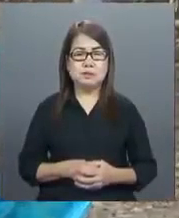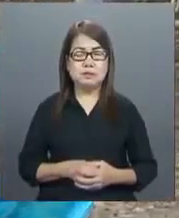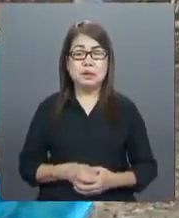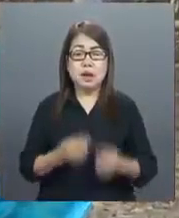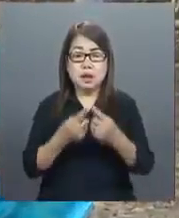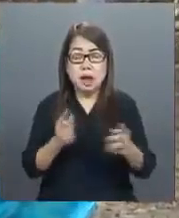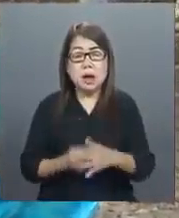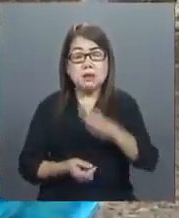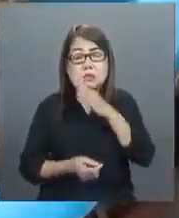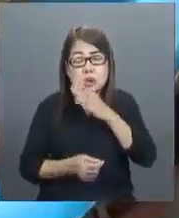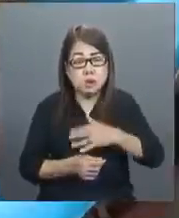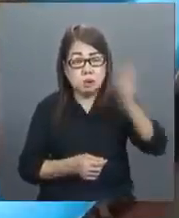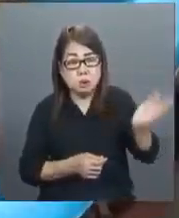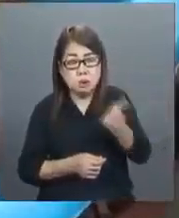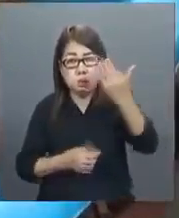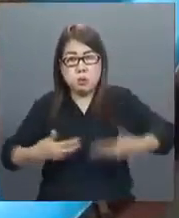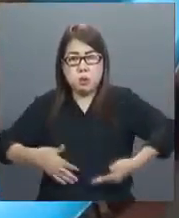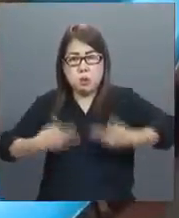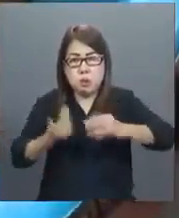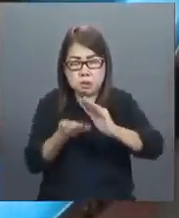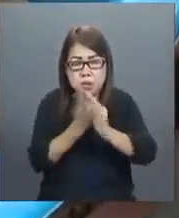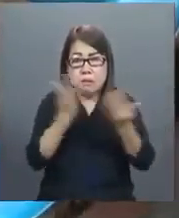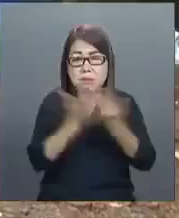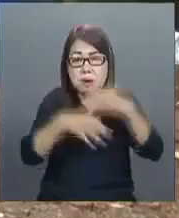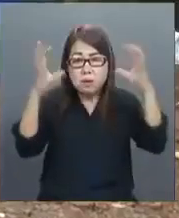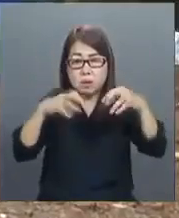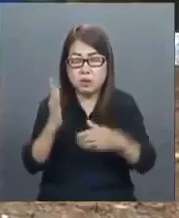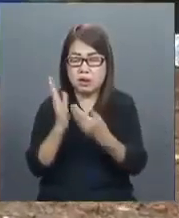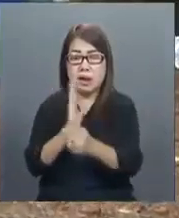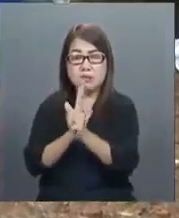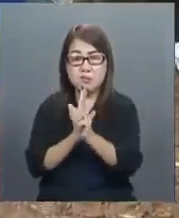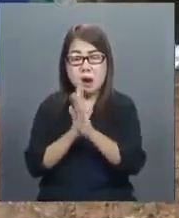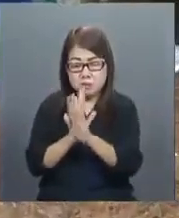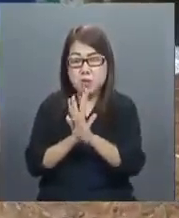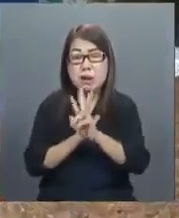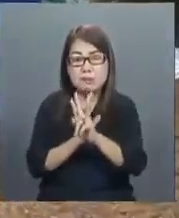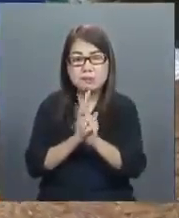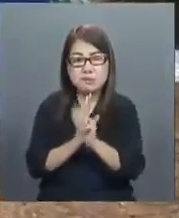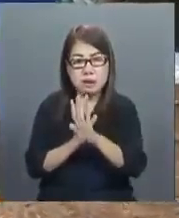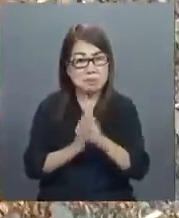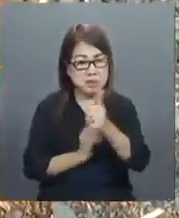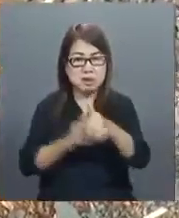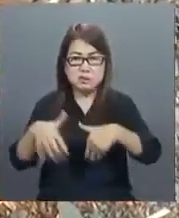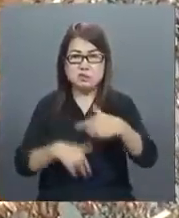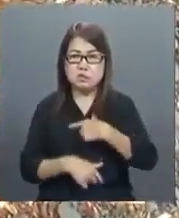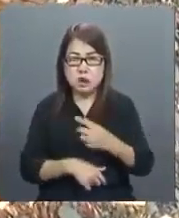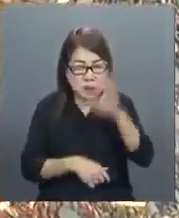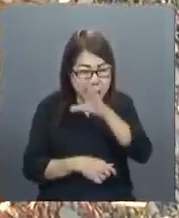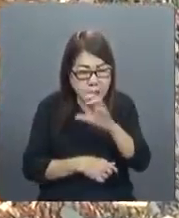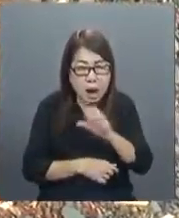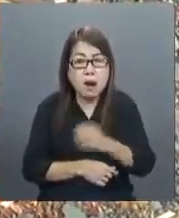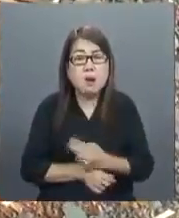ส่วนพายุฤดูร้อนที่เกิดขึ้นในอำเภอปะคำจังหวัดบุรีรัมย์ส่งผลดีต่อชาวบ้านที่ออกไปจับกบตามทุ่งนาและป่าส